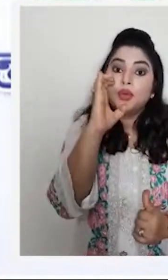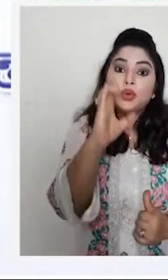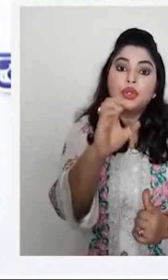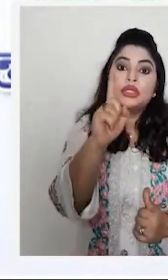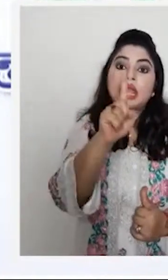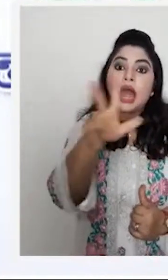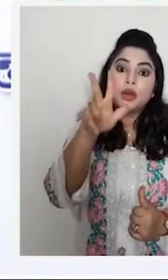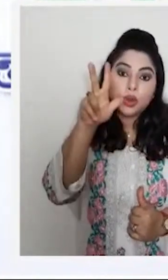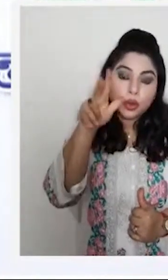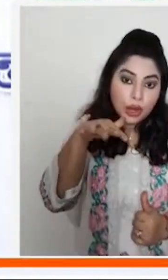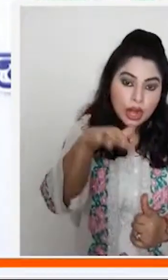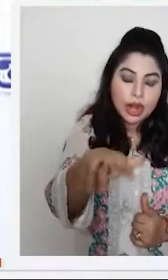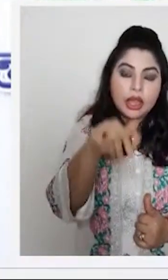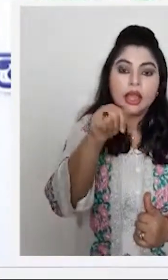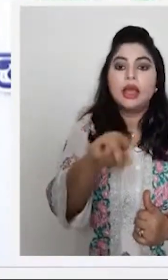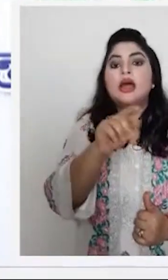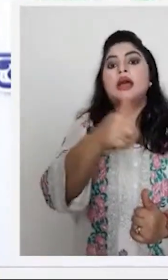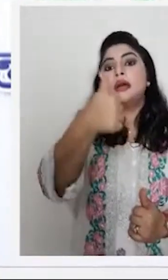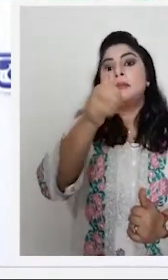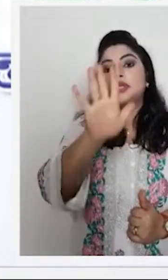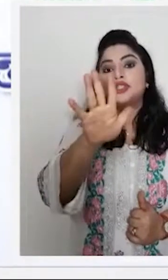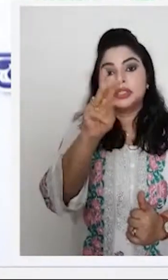2,02,725টি। এ পর্যন্ত ফোন কল গ্রহণ করা হয়েছে